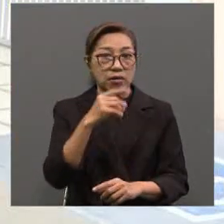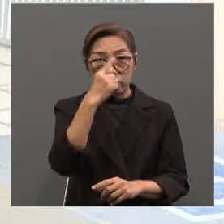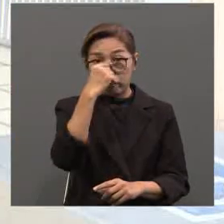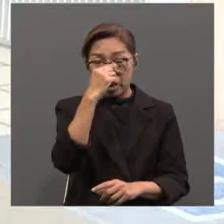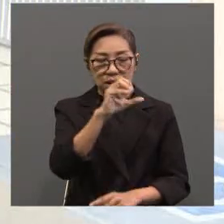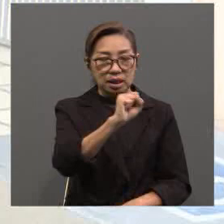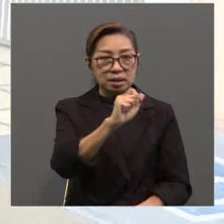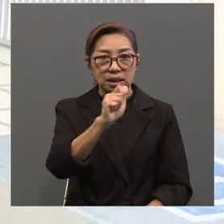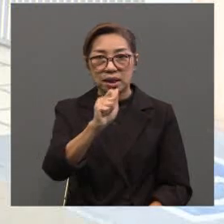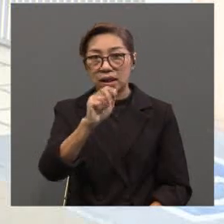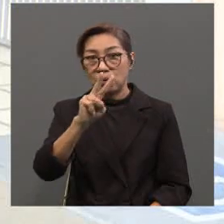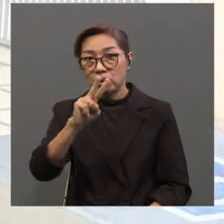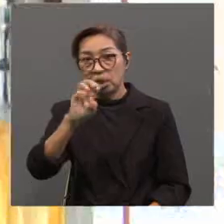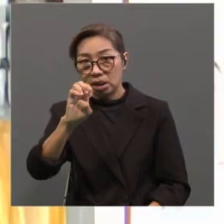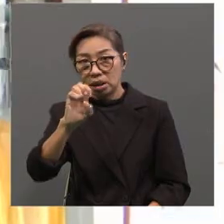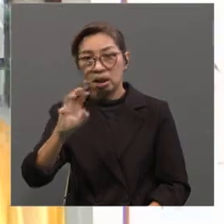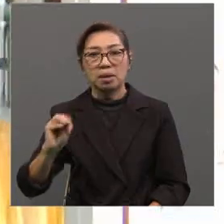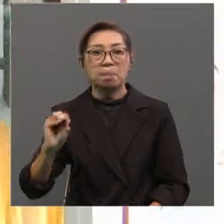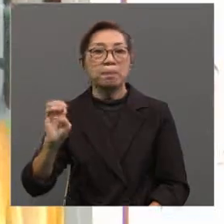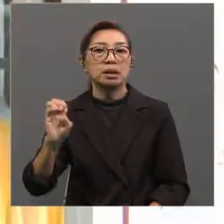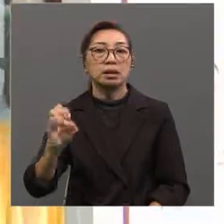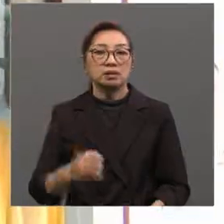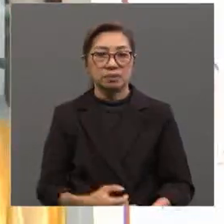ก่อนถูกนำตัวเข้าห้องสอบสวนนั่นเองค่ะ